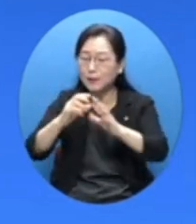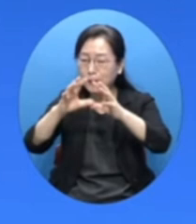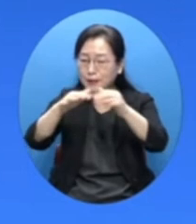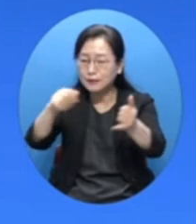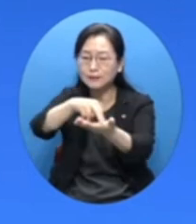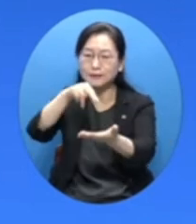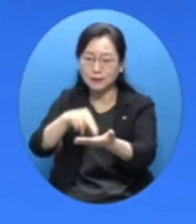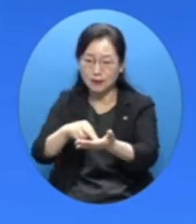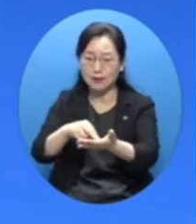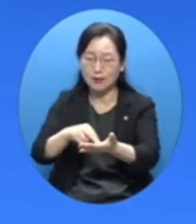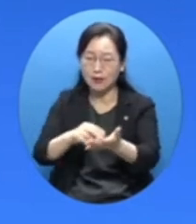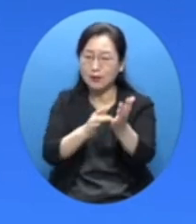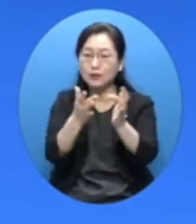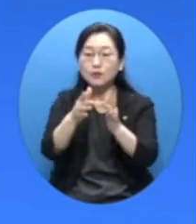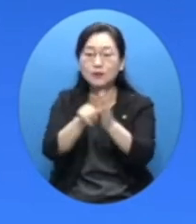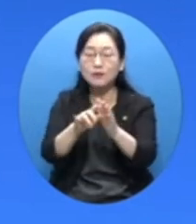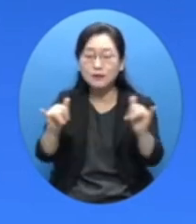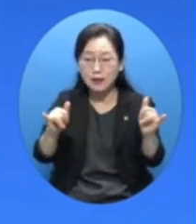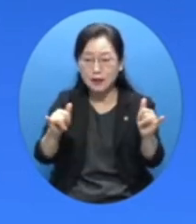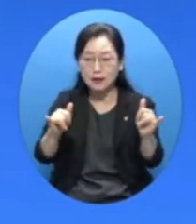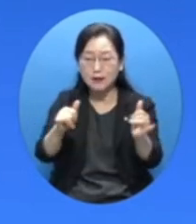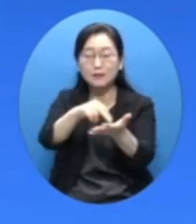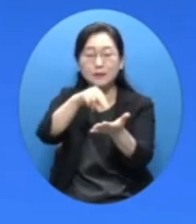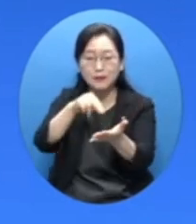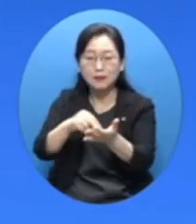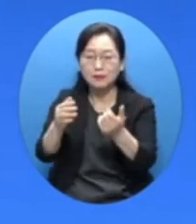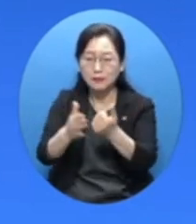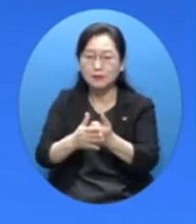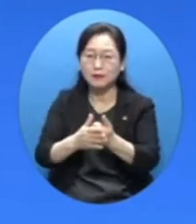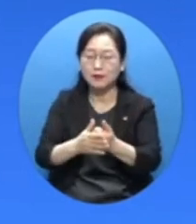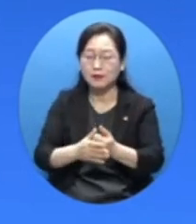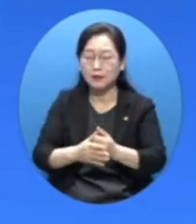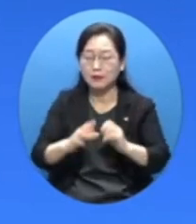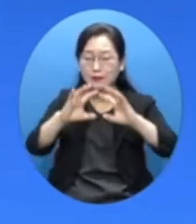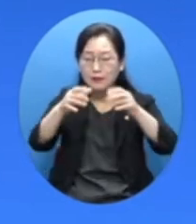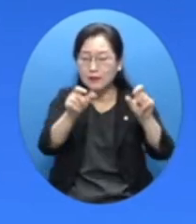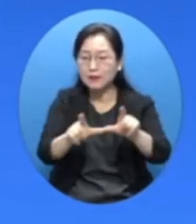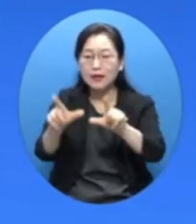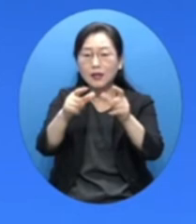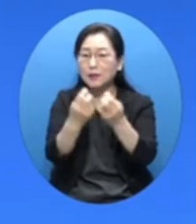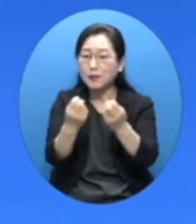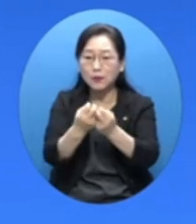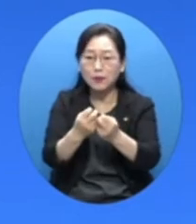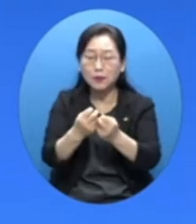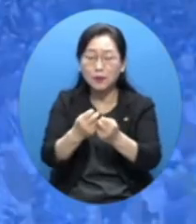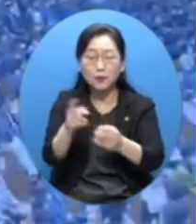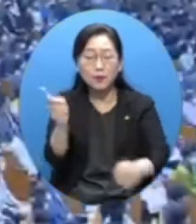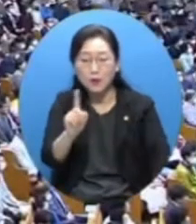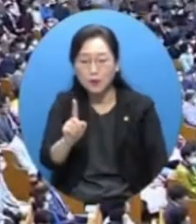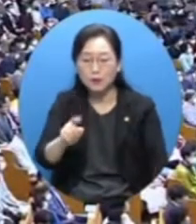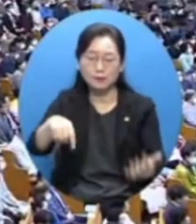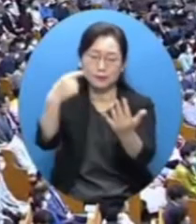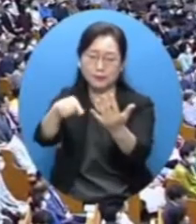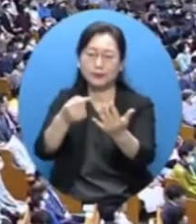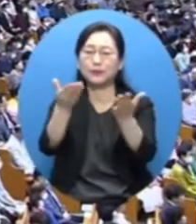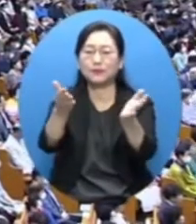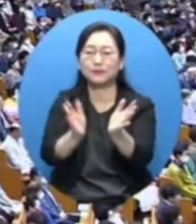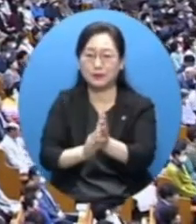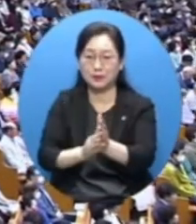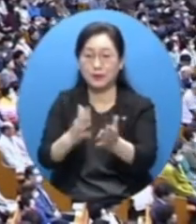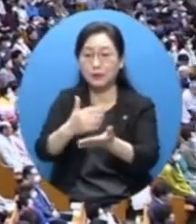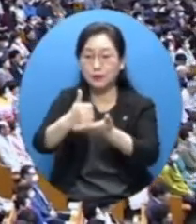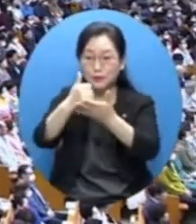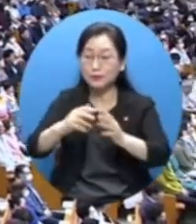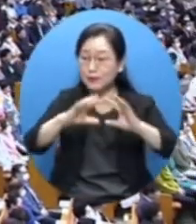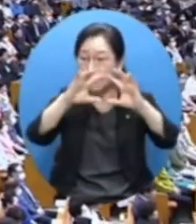크리스천들이 이상에서 하나님 뜻대로 살아가려는 하느냐에 대해서 말씀으로 가르쳐 주셨습니다 주님께서 우리를